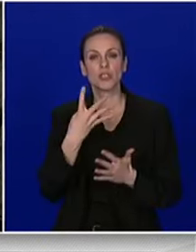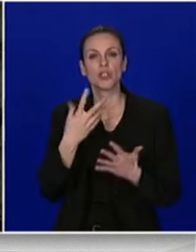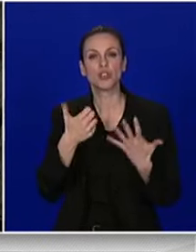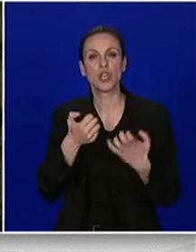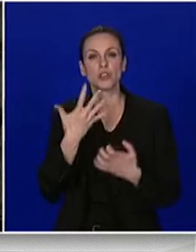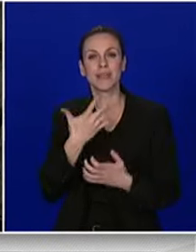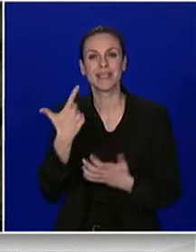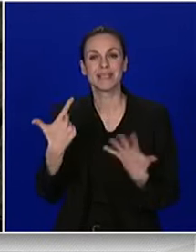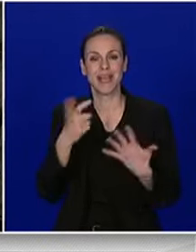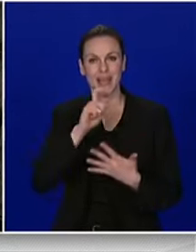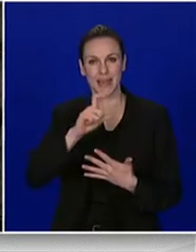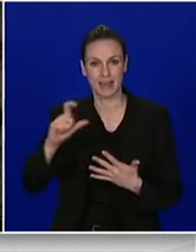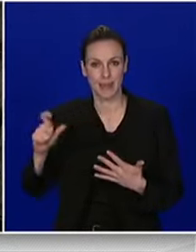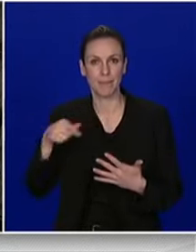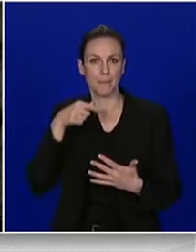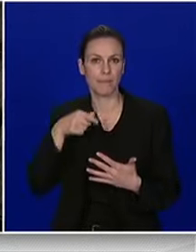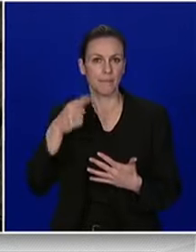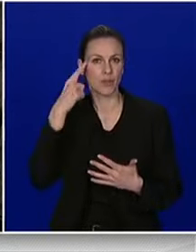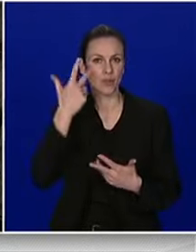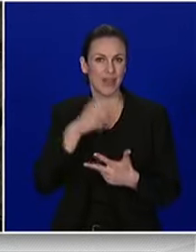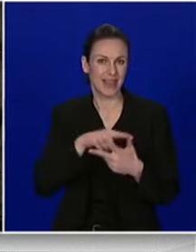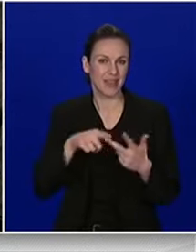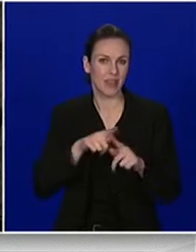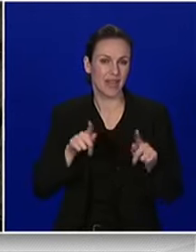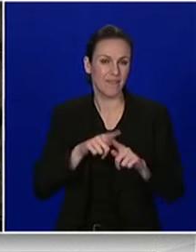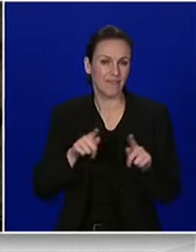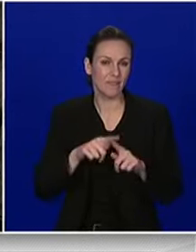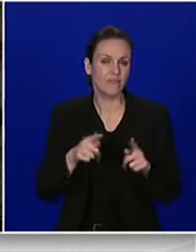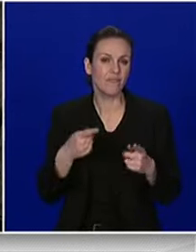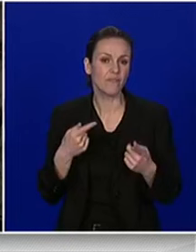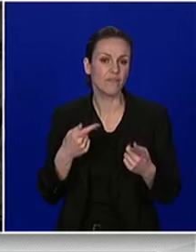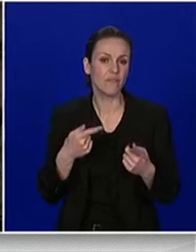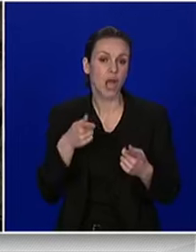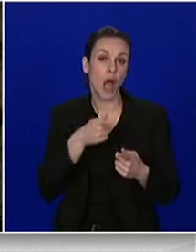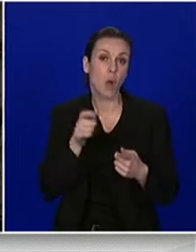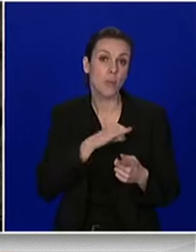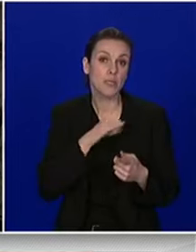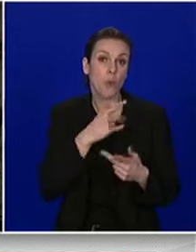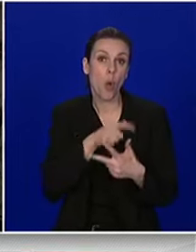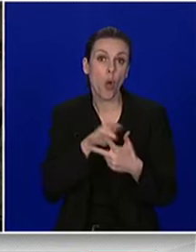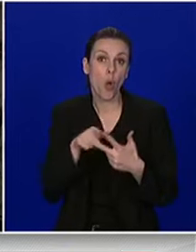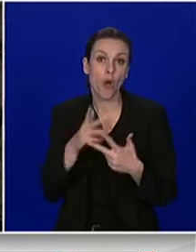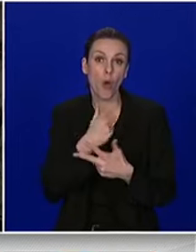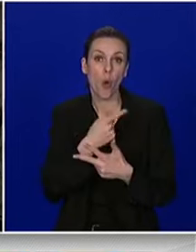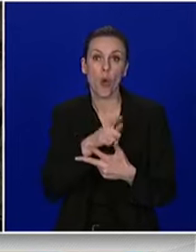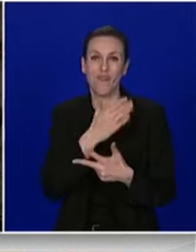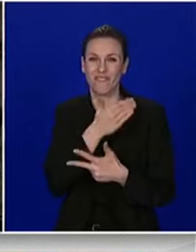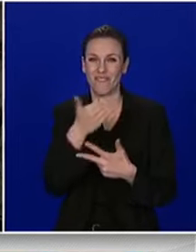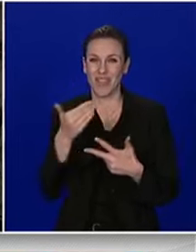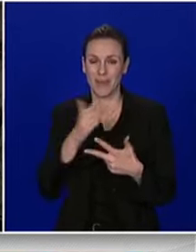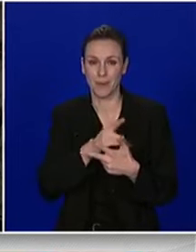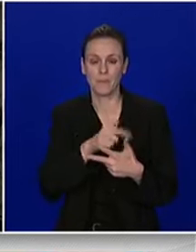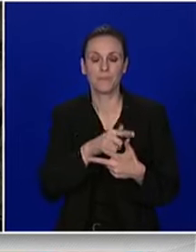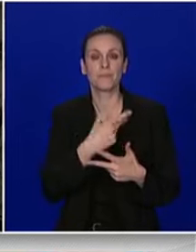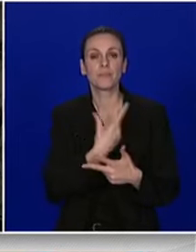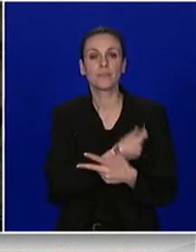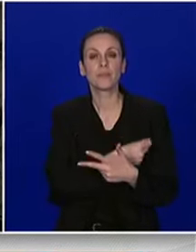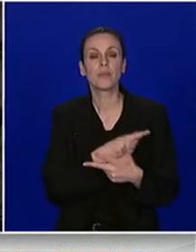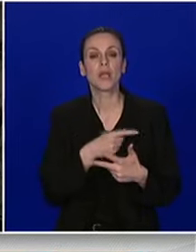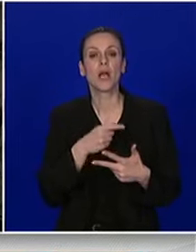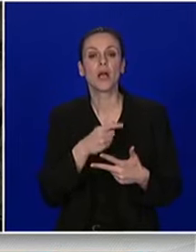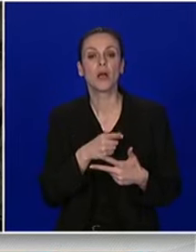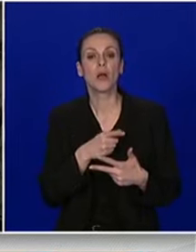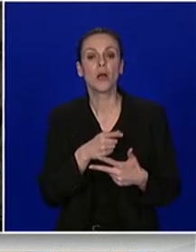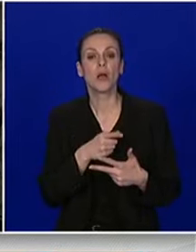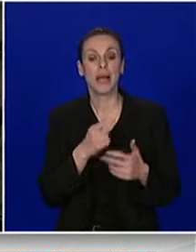426.657 doza sve ove tri vrste, mogu reći i ako vas zanima i po vrstama cjepiva, što